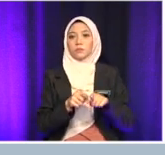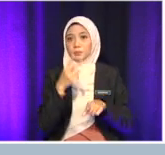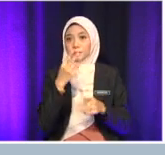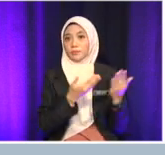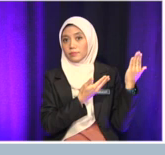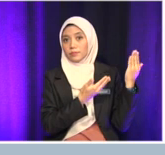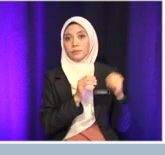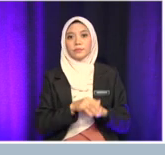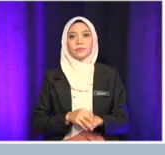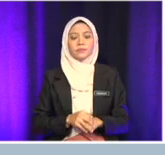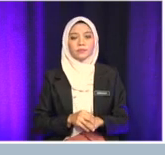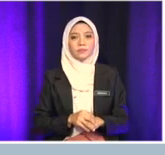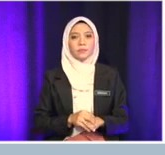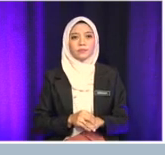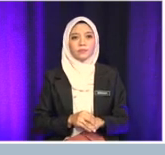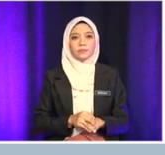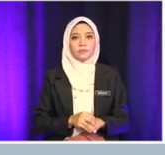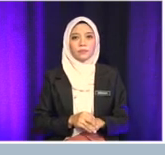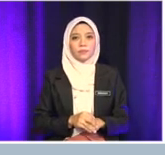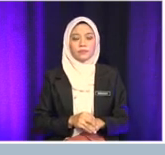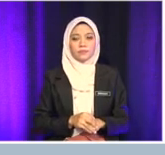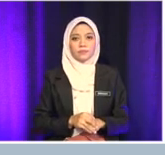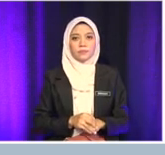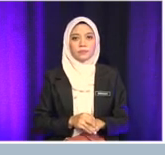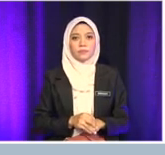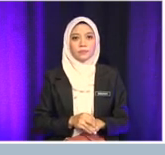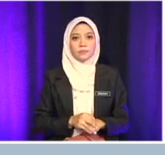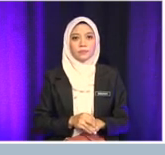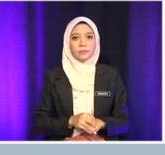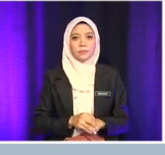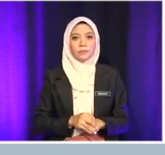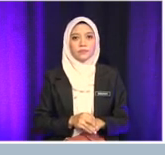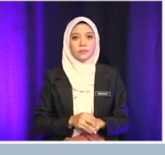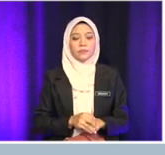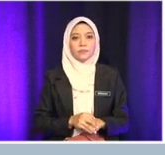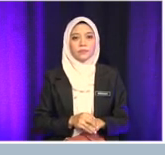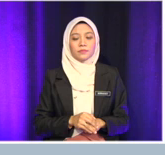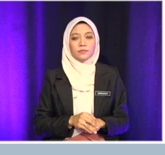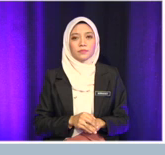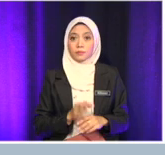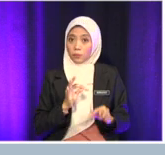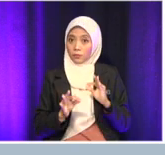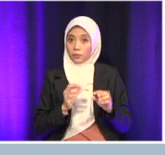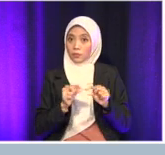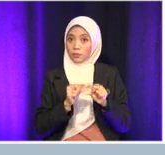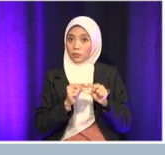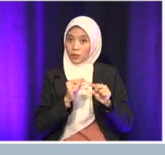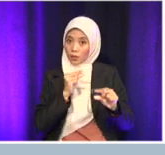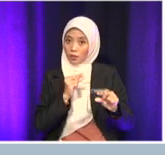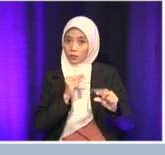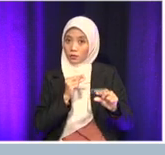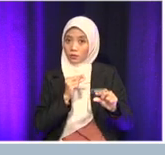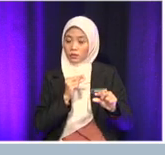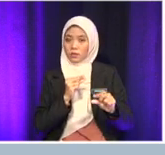karena garis lurus ini tidak mempunyai kecurangan Jika garis lurus memotong paksiwan cukup sekadar